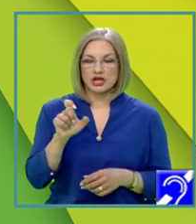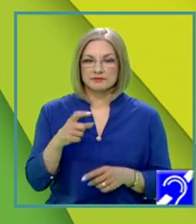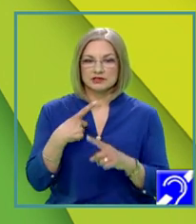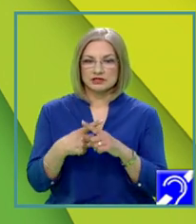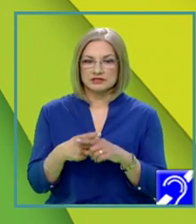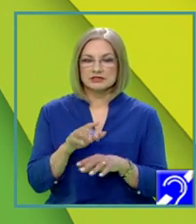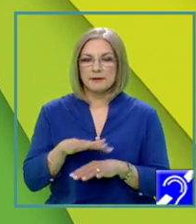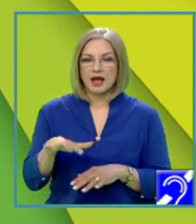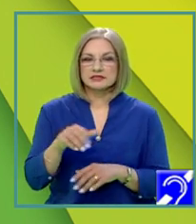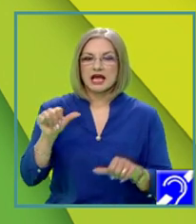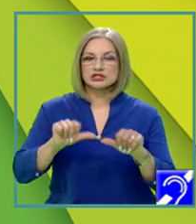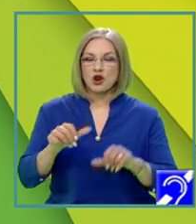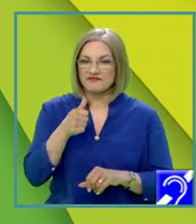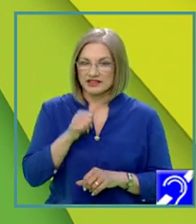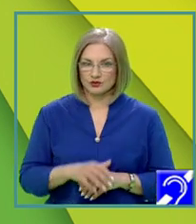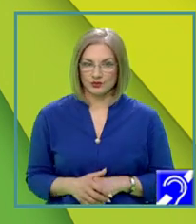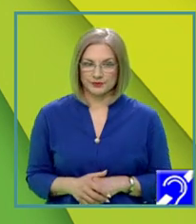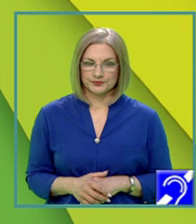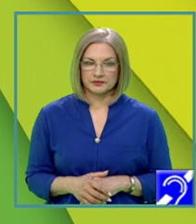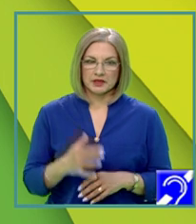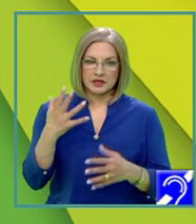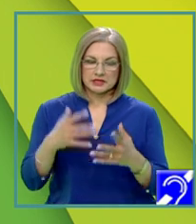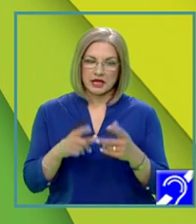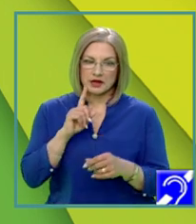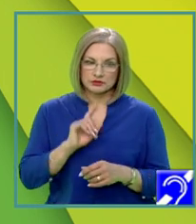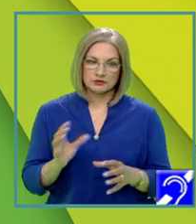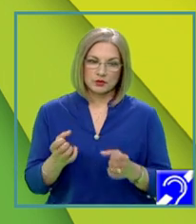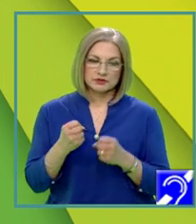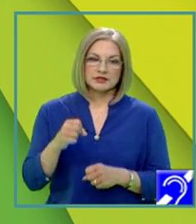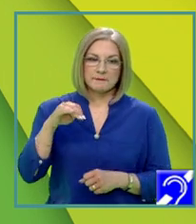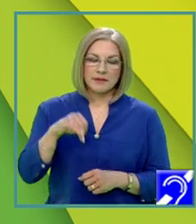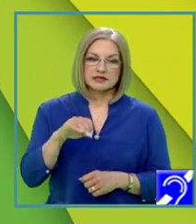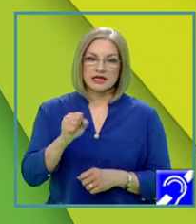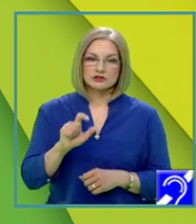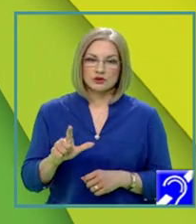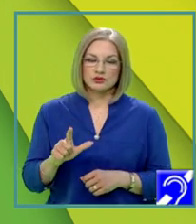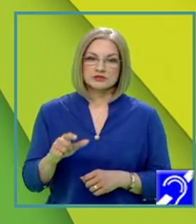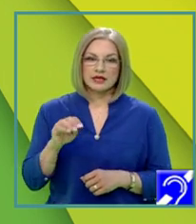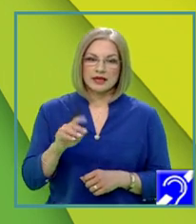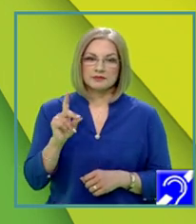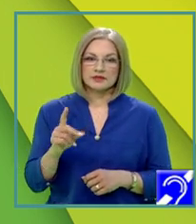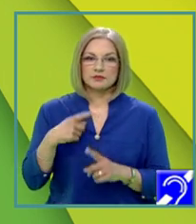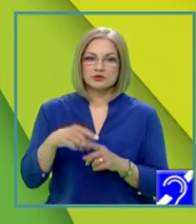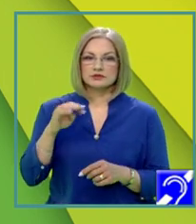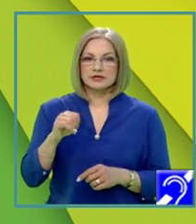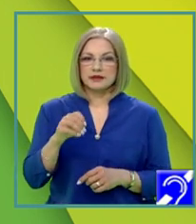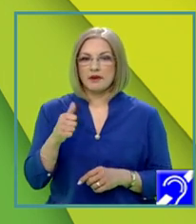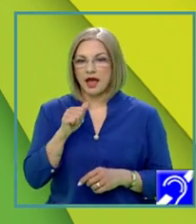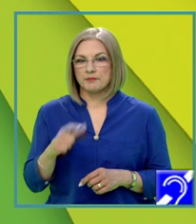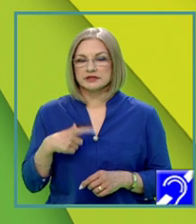masă solventului printr un calcul simplu obține masa soluției așa cum bine știm m de plasă mapa